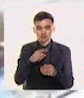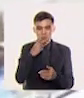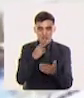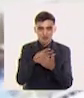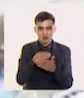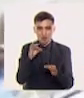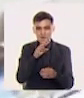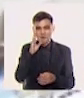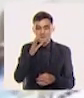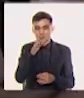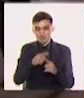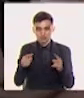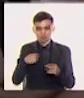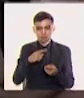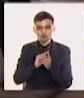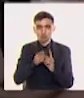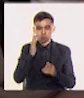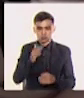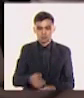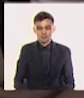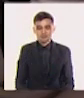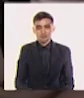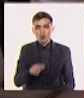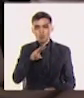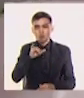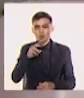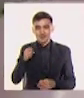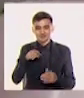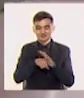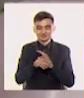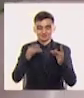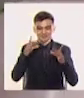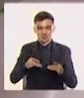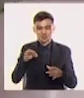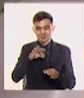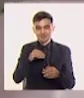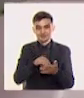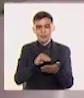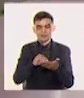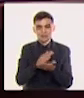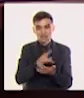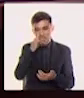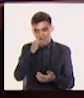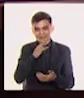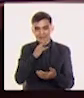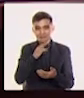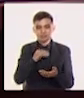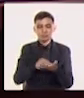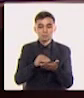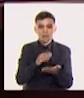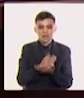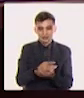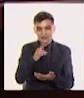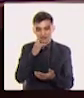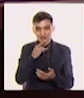алдағы уақытта ескертілетін боламыз. Айтпақшы, ұн салынған қаптың жазбасында Қазақстанда яшалған деген жазбадан өзге сұрыпқа не